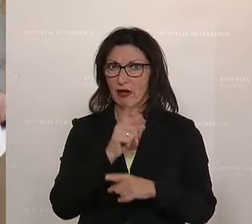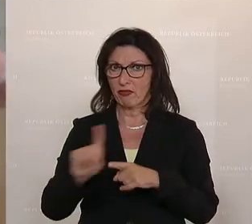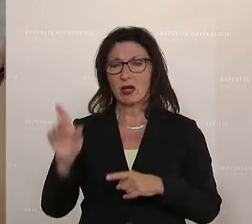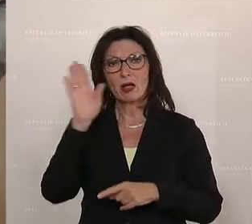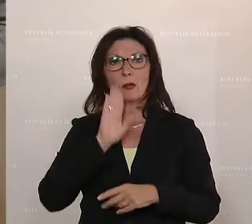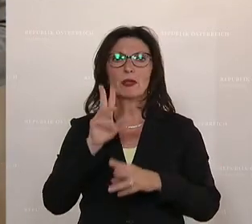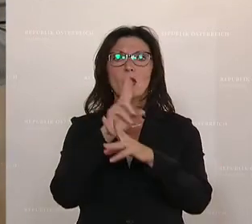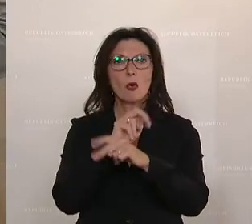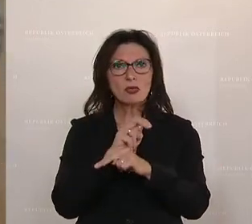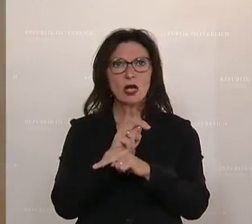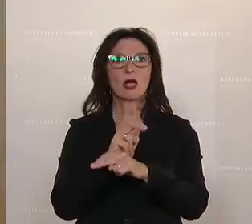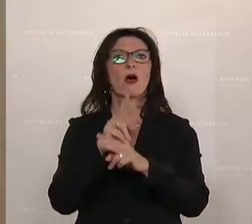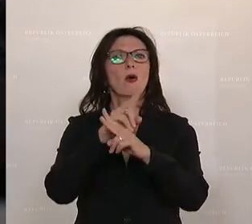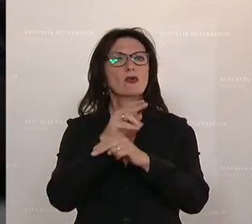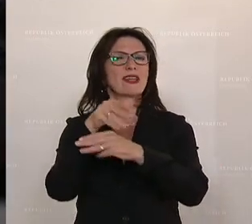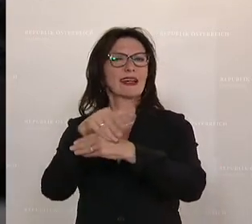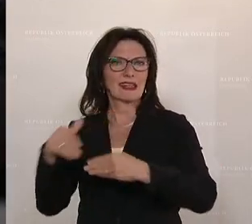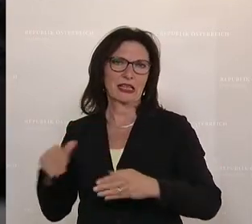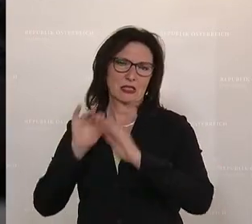Grenzen.